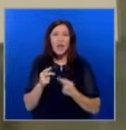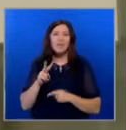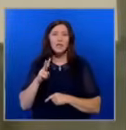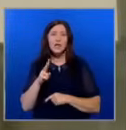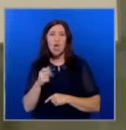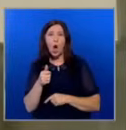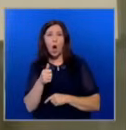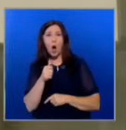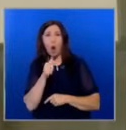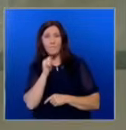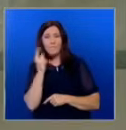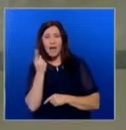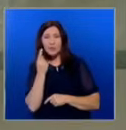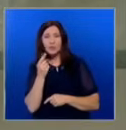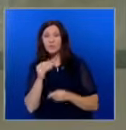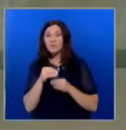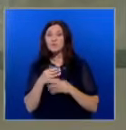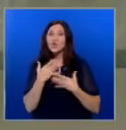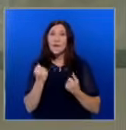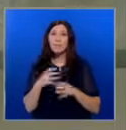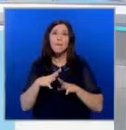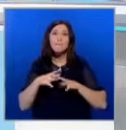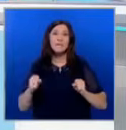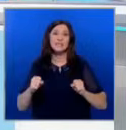И допълват – безвредно пушене няма.